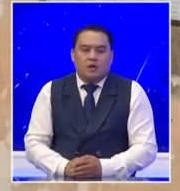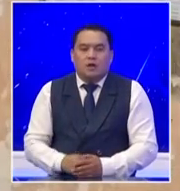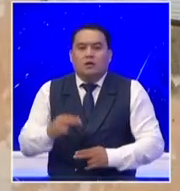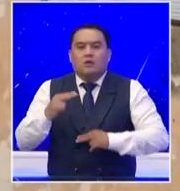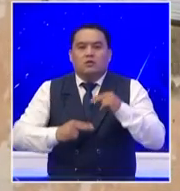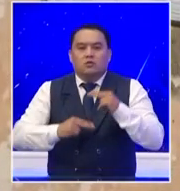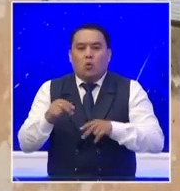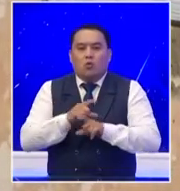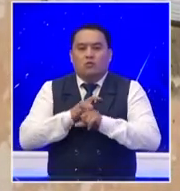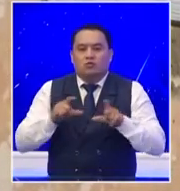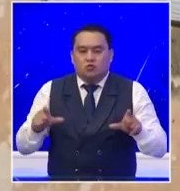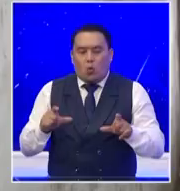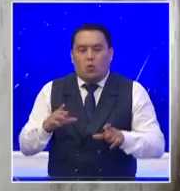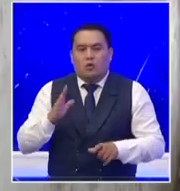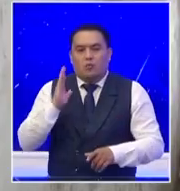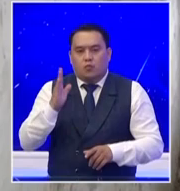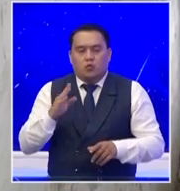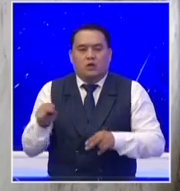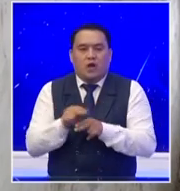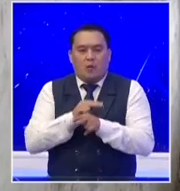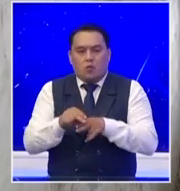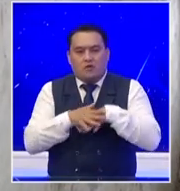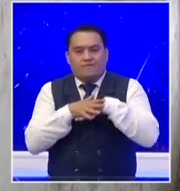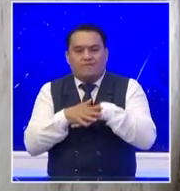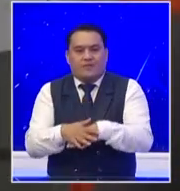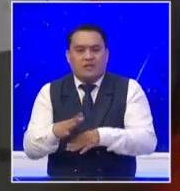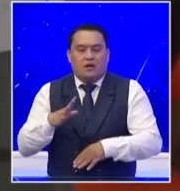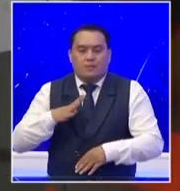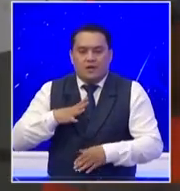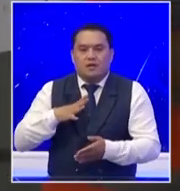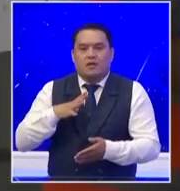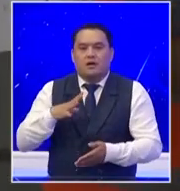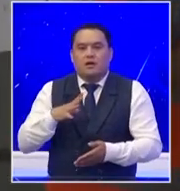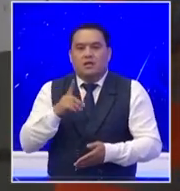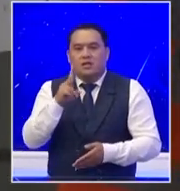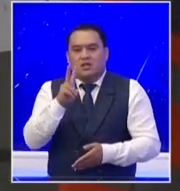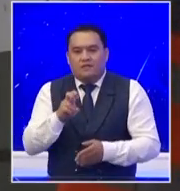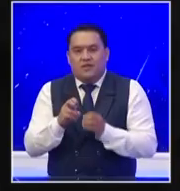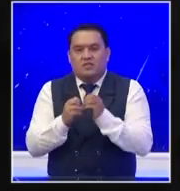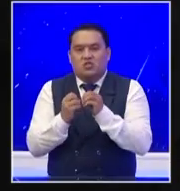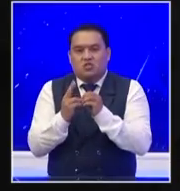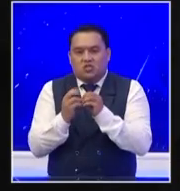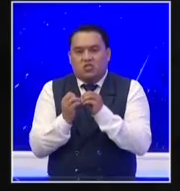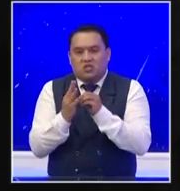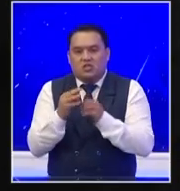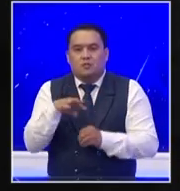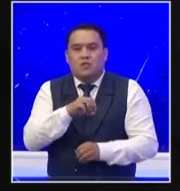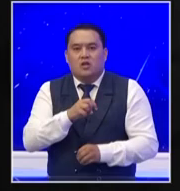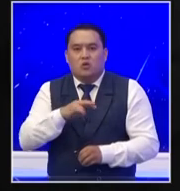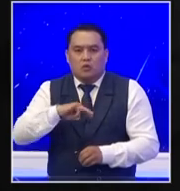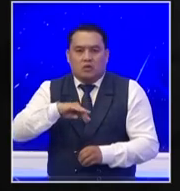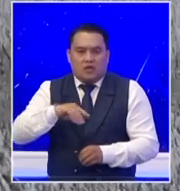средней школы имени Брайя Алтынсарина. На ее капитальный ремонт по дорожной карте занятости выделено 214 миллионов тенге. Здесь